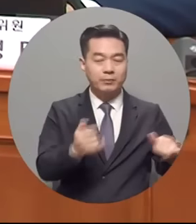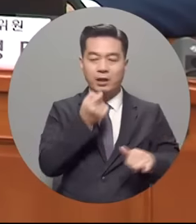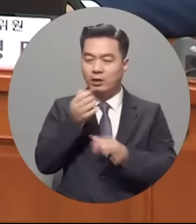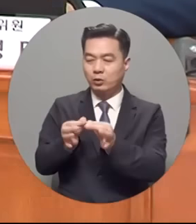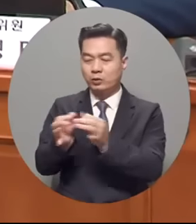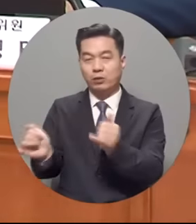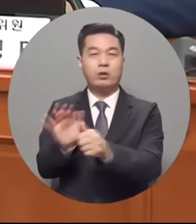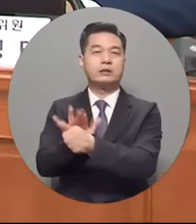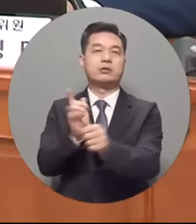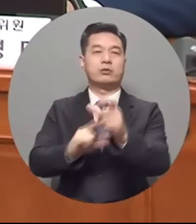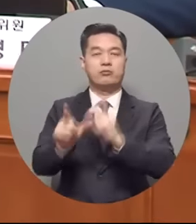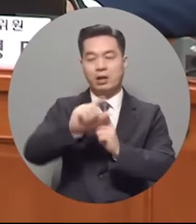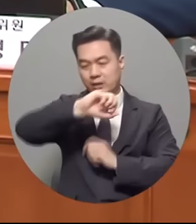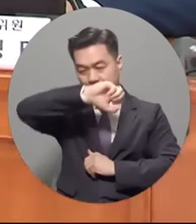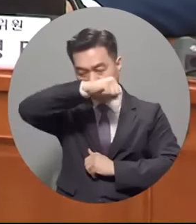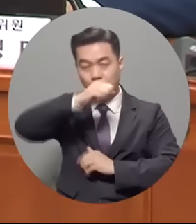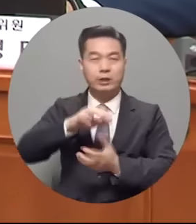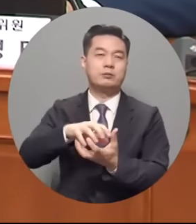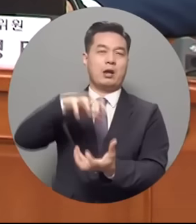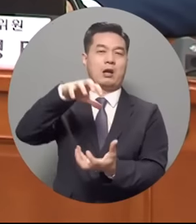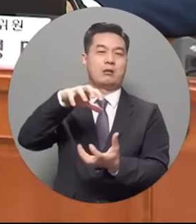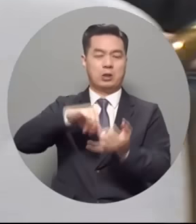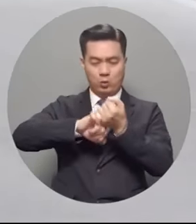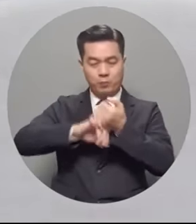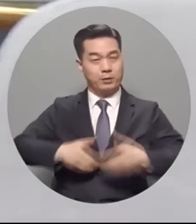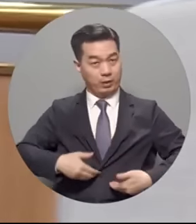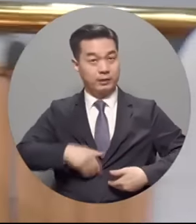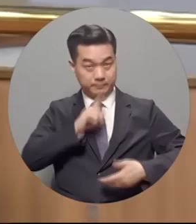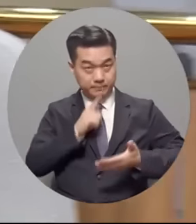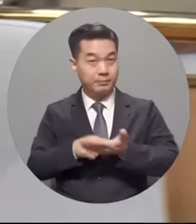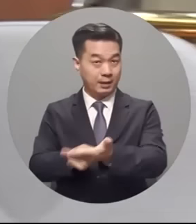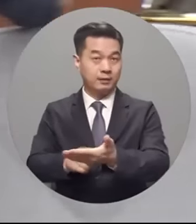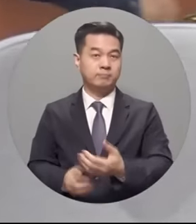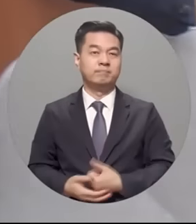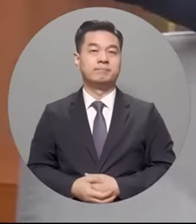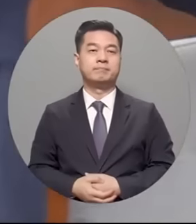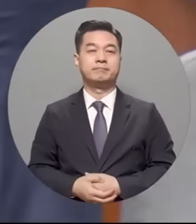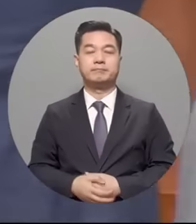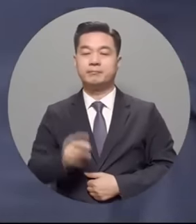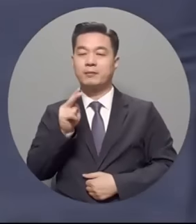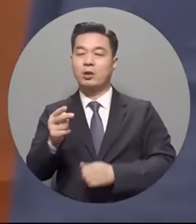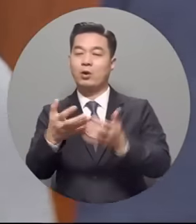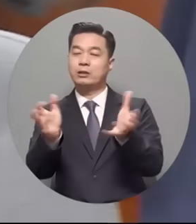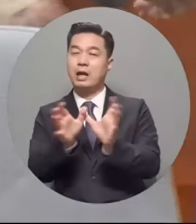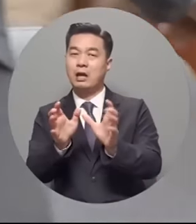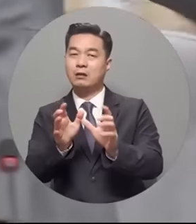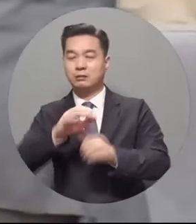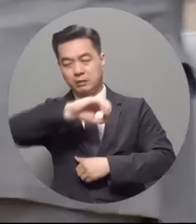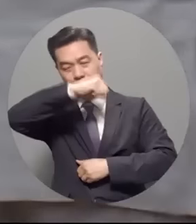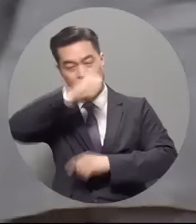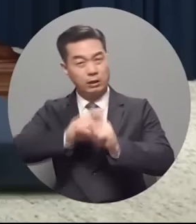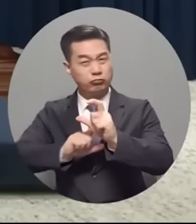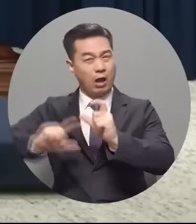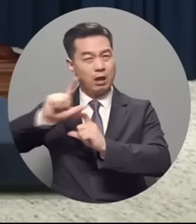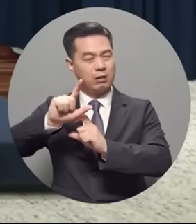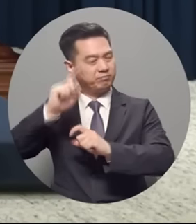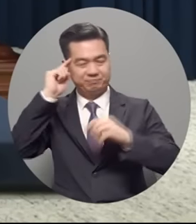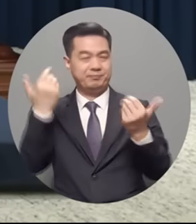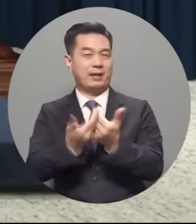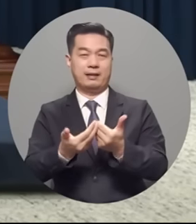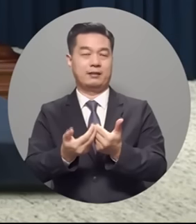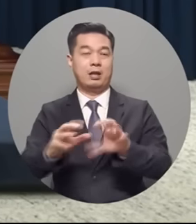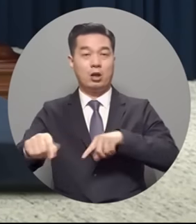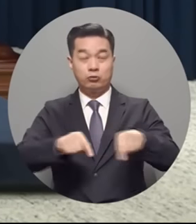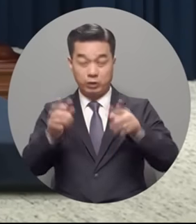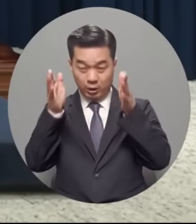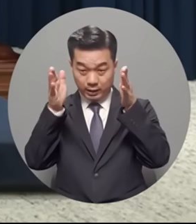위한 추경은 불가피하다고 전제했습니다. 정부 여당은 추경에 반대하고 있습니다. 국정기조